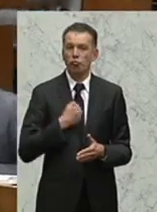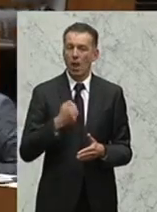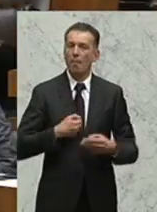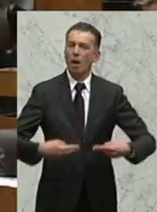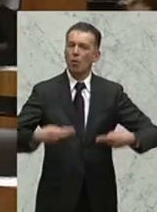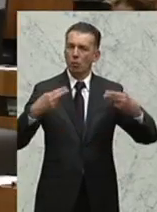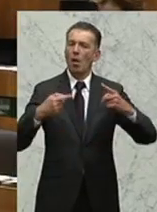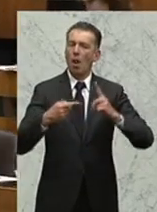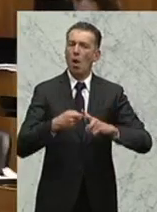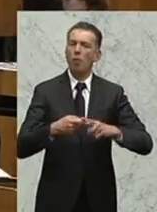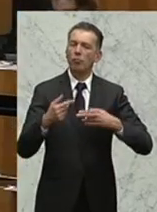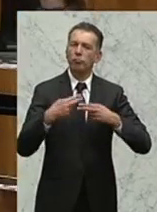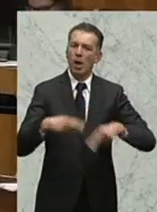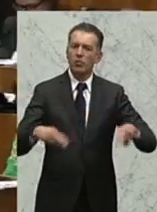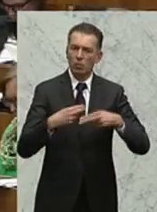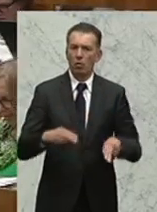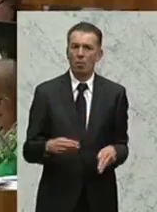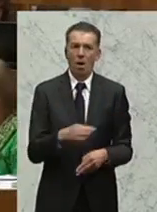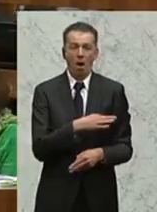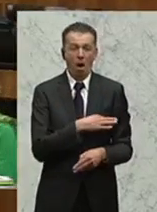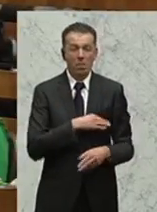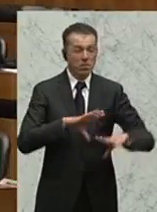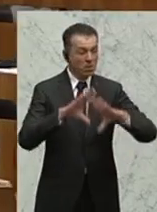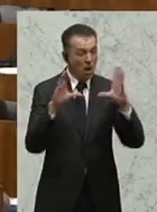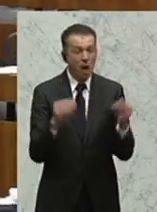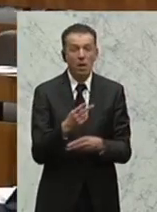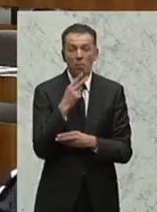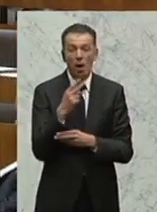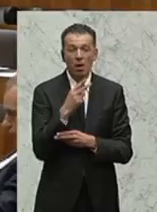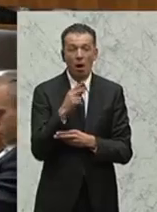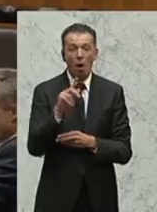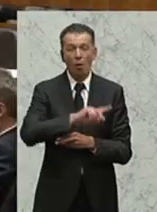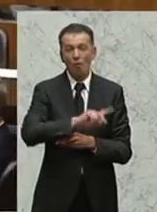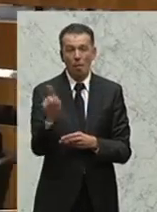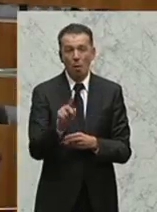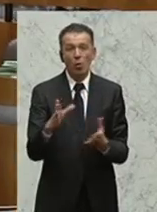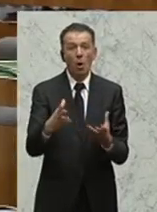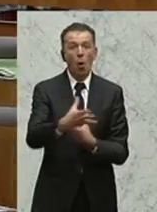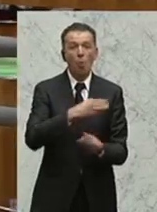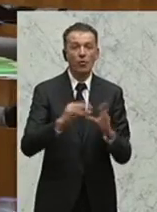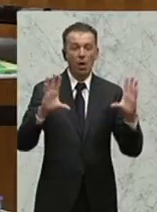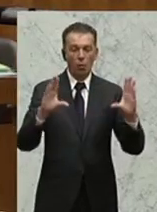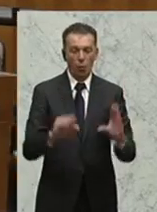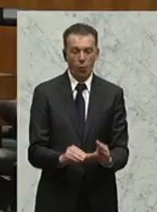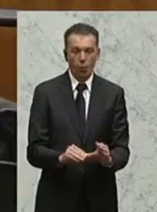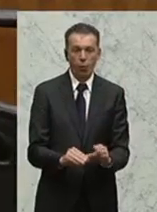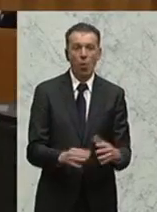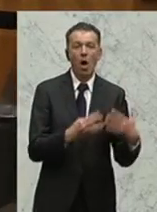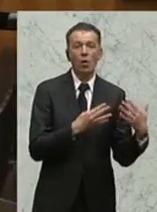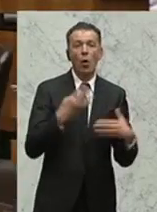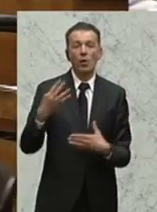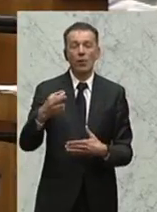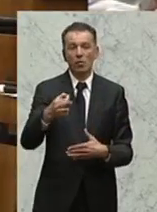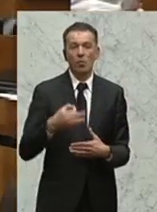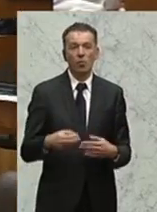und Gastronomen befürchten durch das generelle Rauchverbot Umsatzeinbrüche. Punkt 3. 49% der